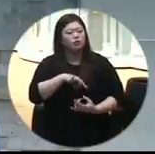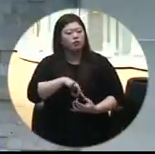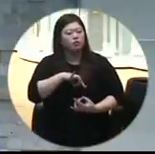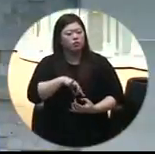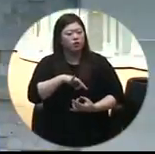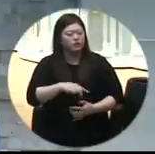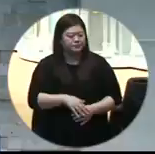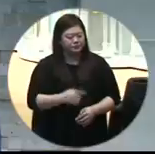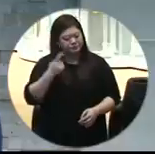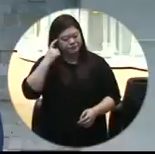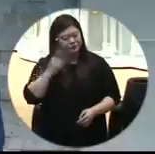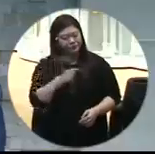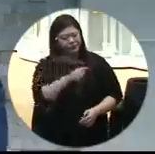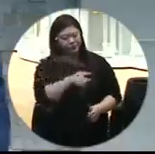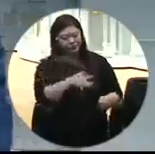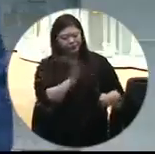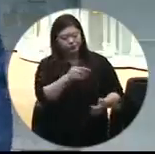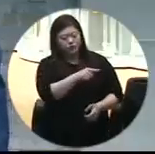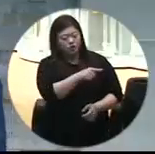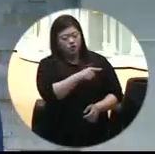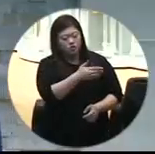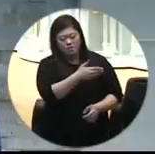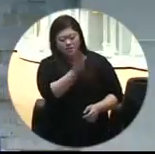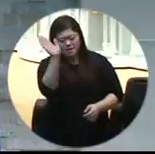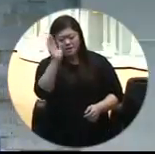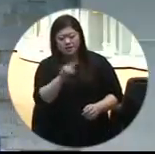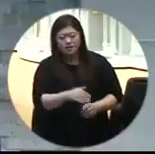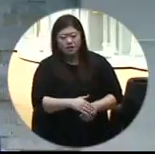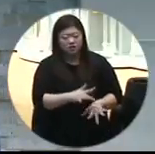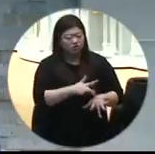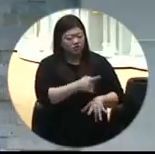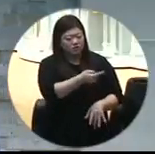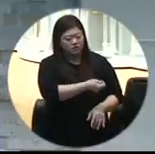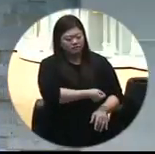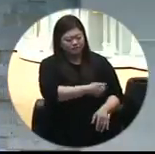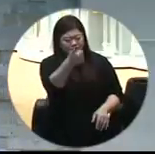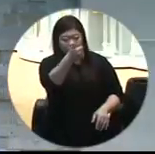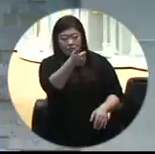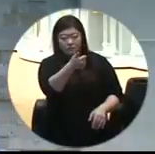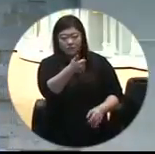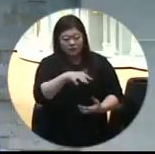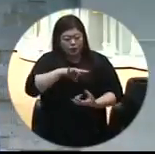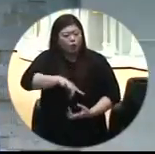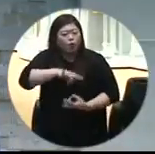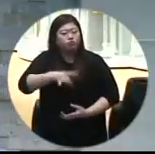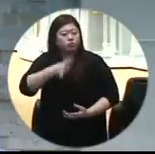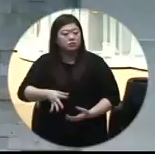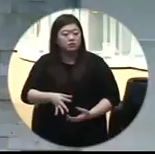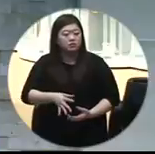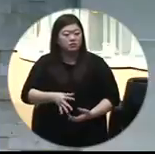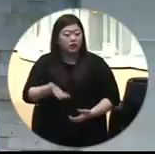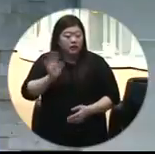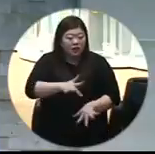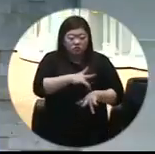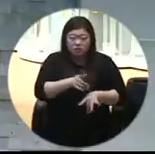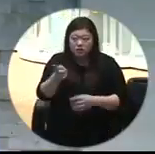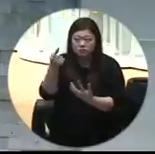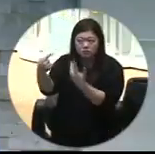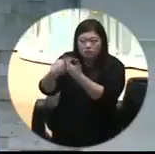속으로 명령한 겁니다. 너 이 귀신들아 그 사람에서 나오라. 이미 명령해놨어.